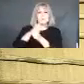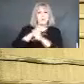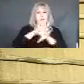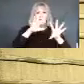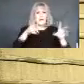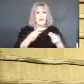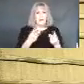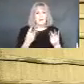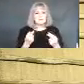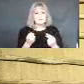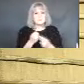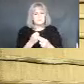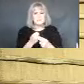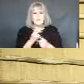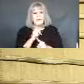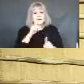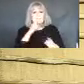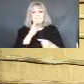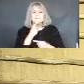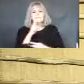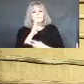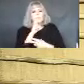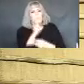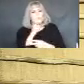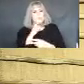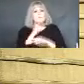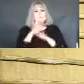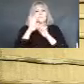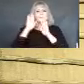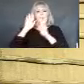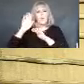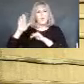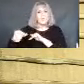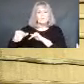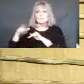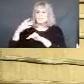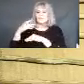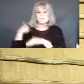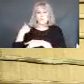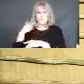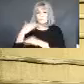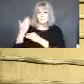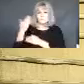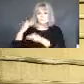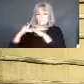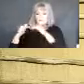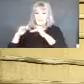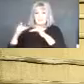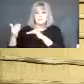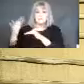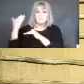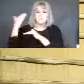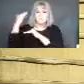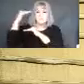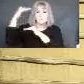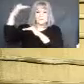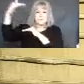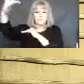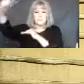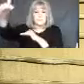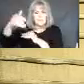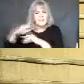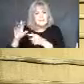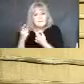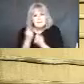Ek wonder, wat gaan ons vir ons kinders vertel? Wat is die belofte wat ons aan hulle gaan oordra? Soos Israel vir duisende jare die